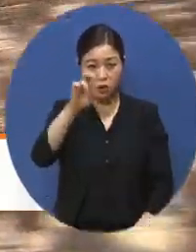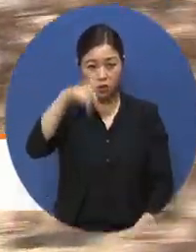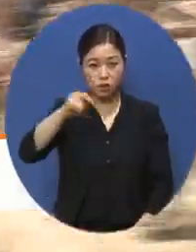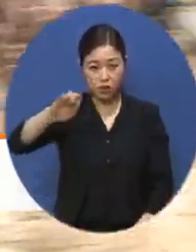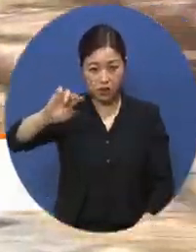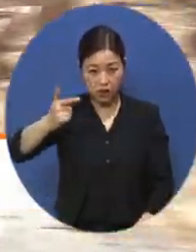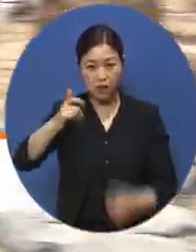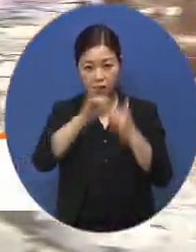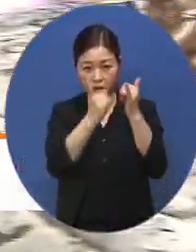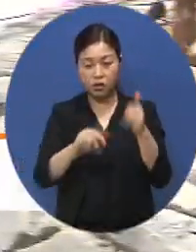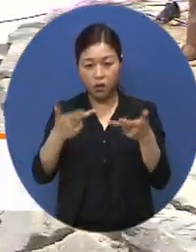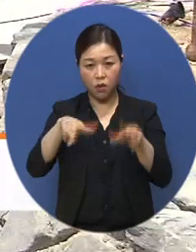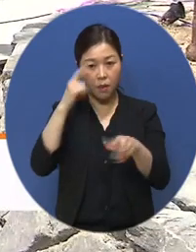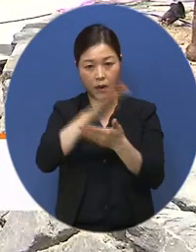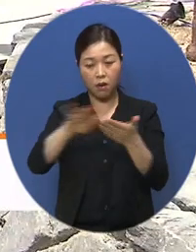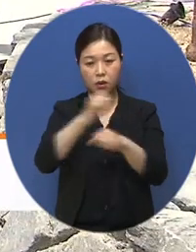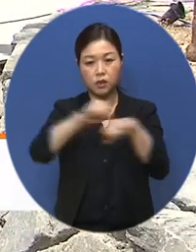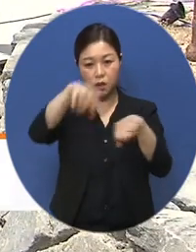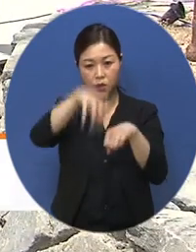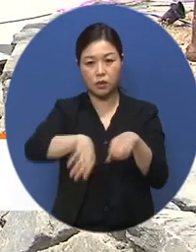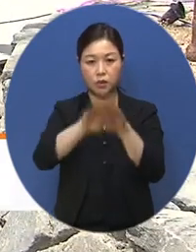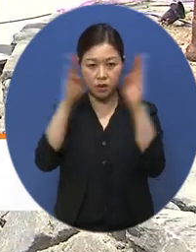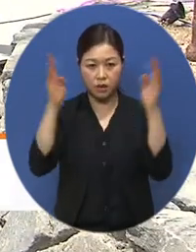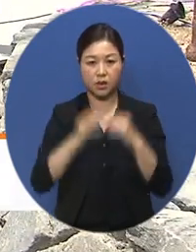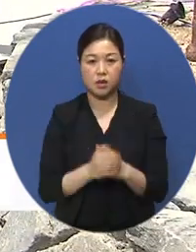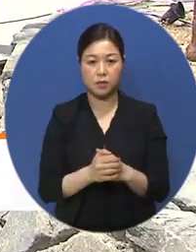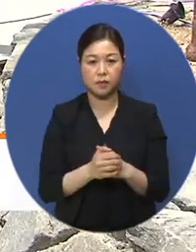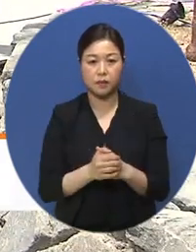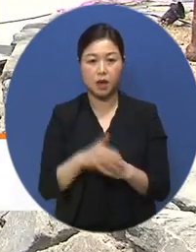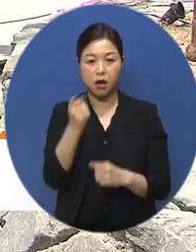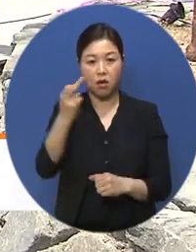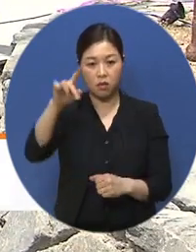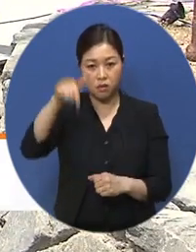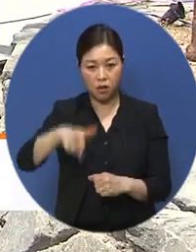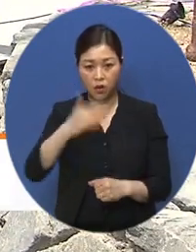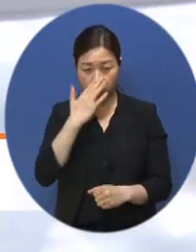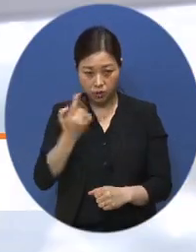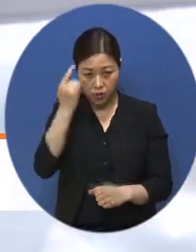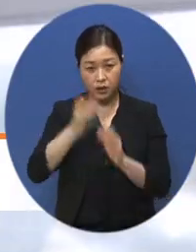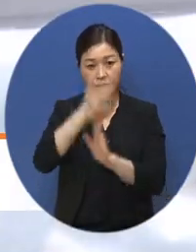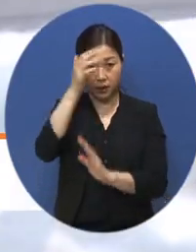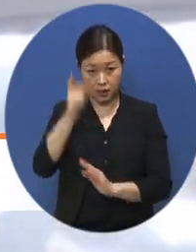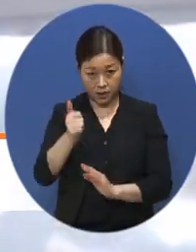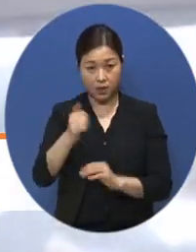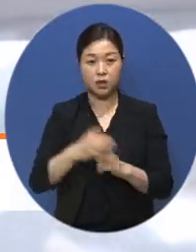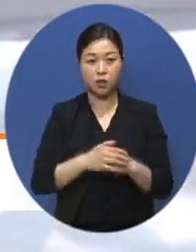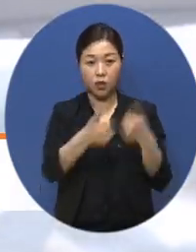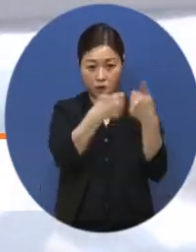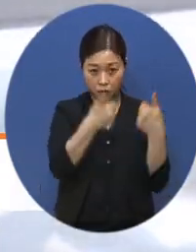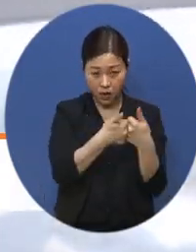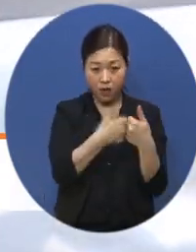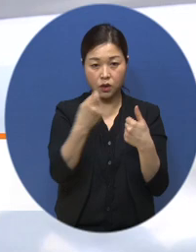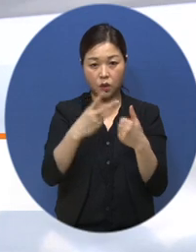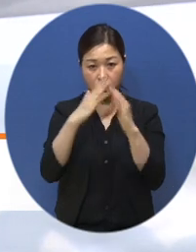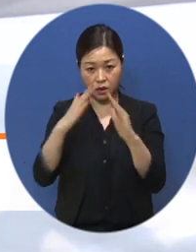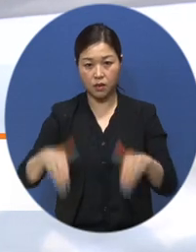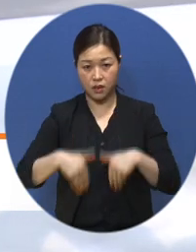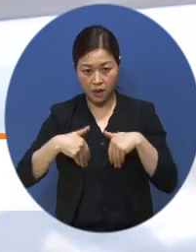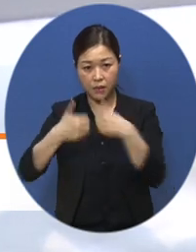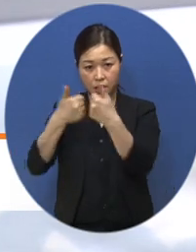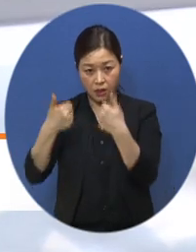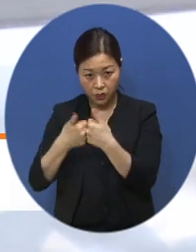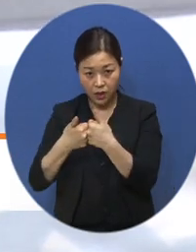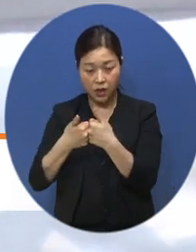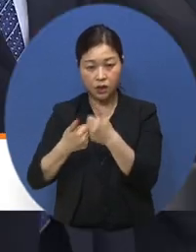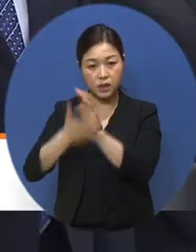평화광장을 개장했습니다. 이날 개장식은 허석 순천시장을 비롯해 순천시의회와 전라남도의회